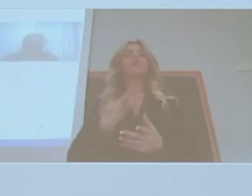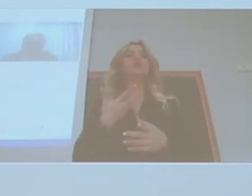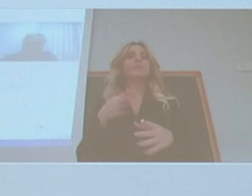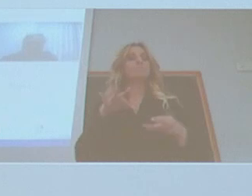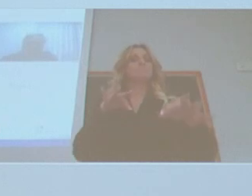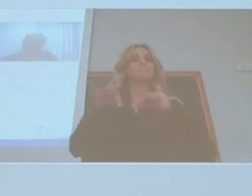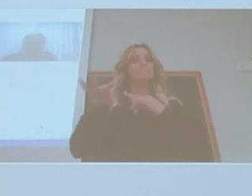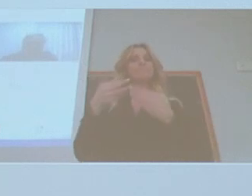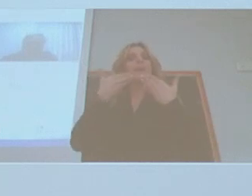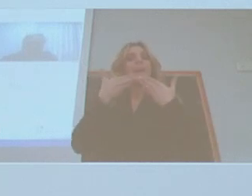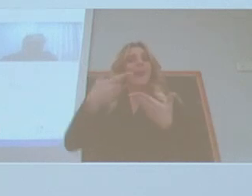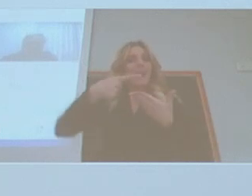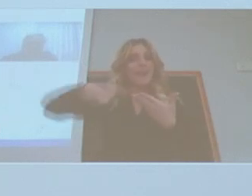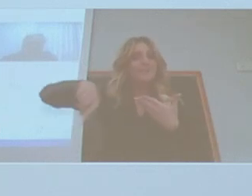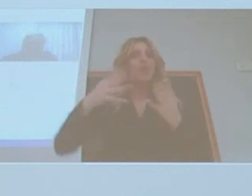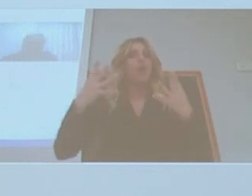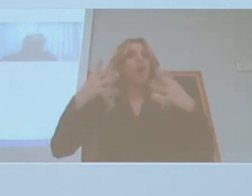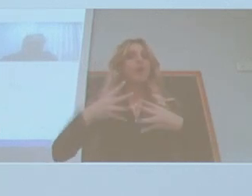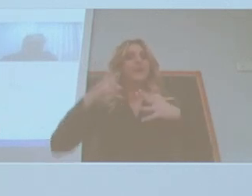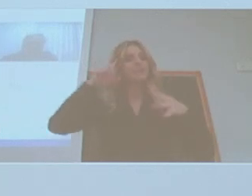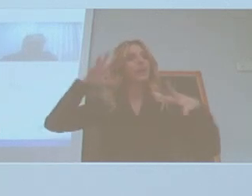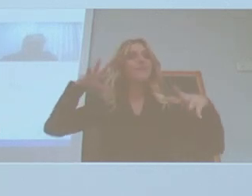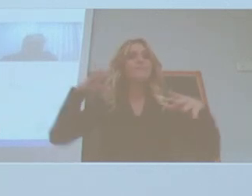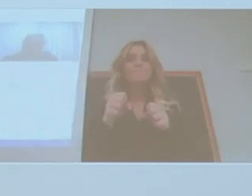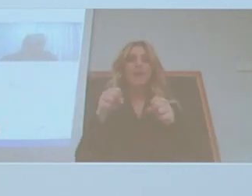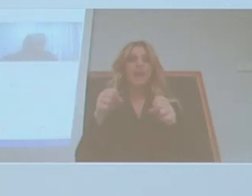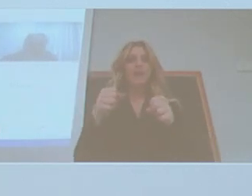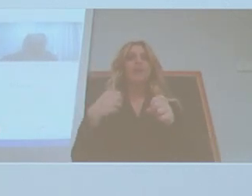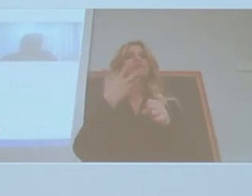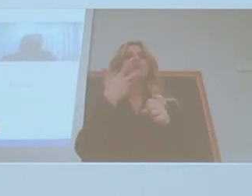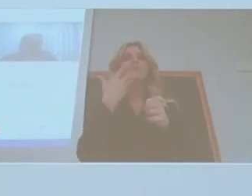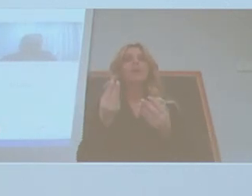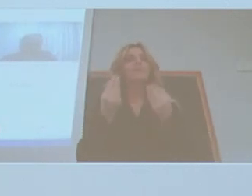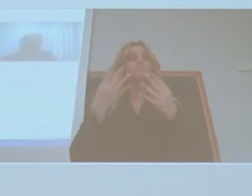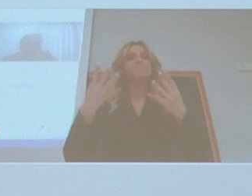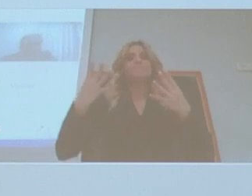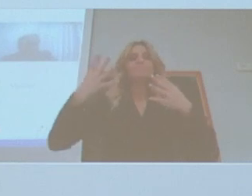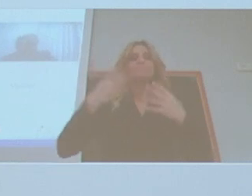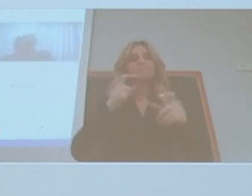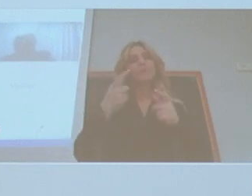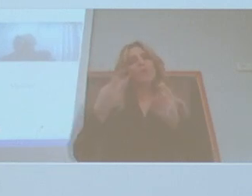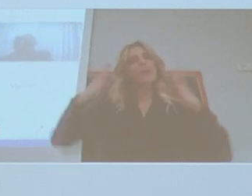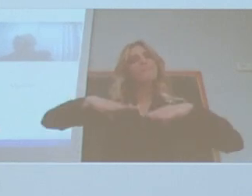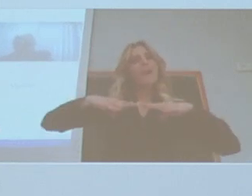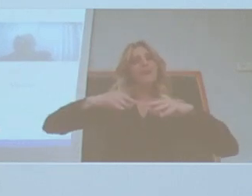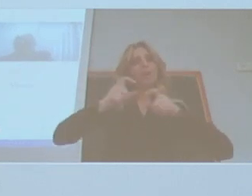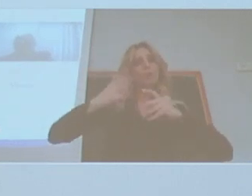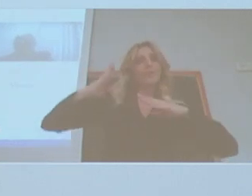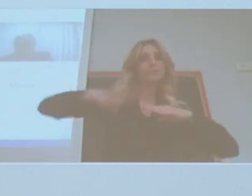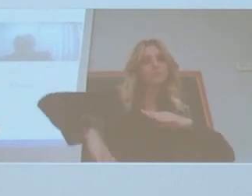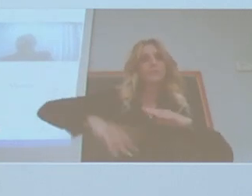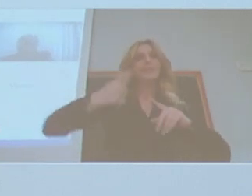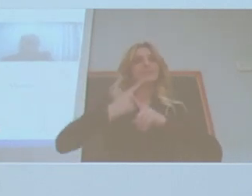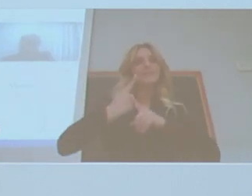del Rettore, si è impegnato a svolgere una serie di azioni importanti per abbattere le differenze, le varie differenze, da quella